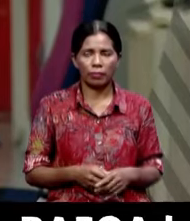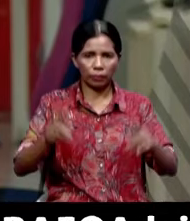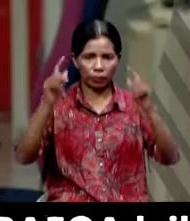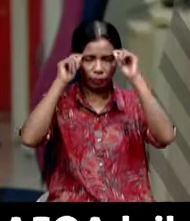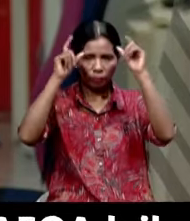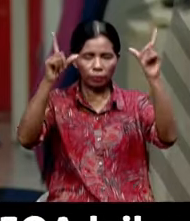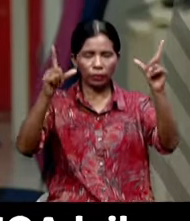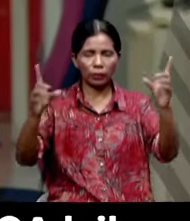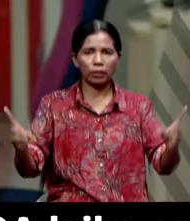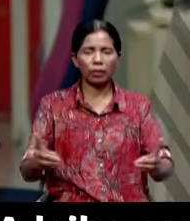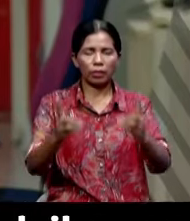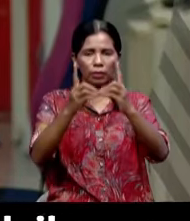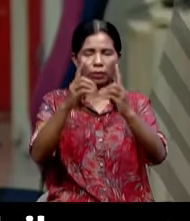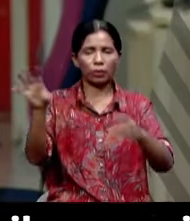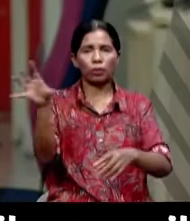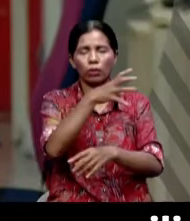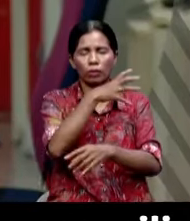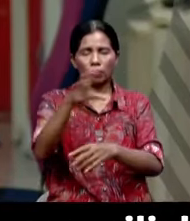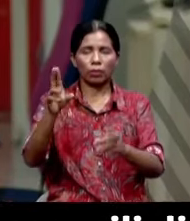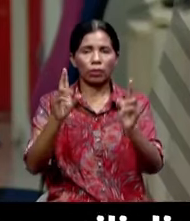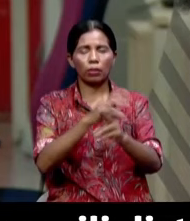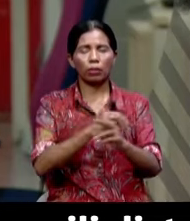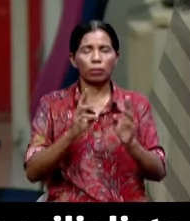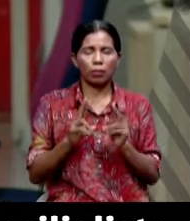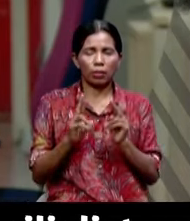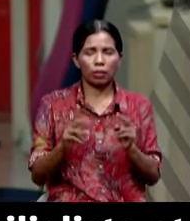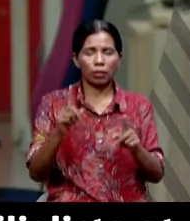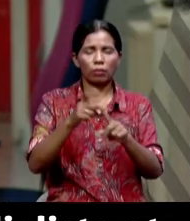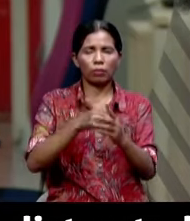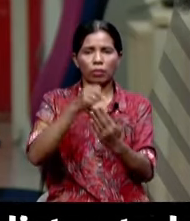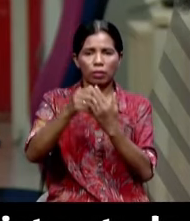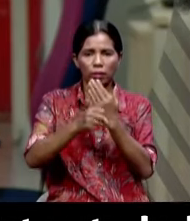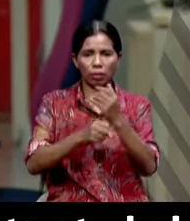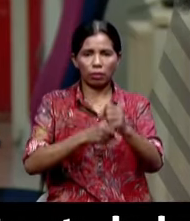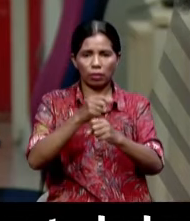Timor-Leste se enfrenta a nimbot no malirin to fulang setembro tinangne.